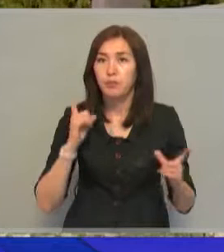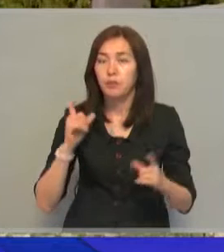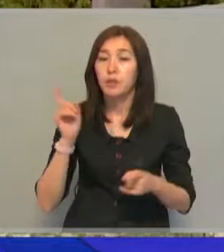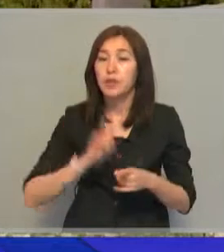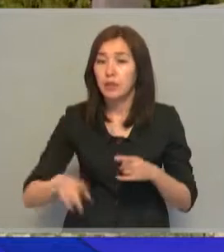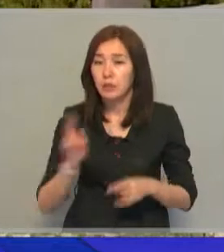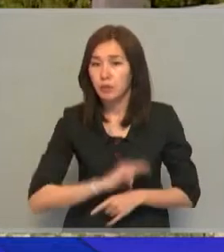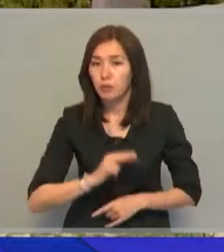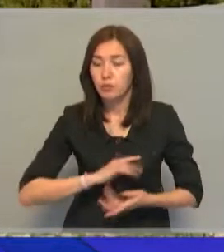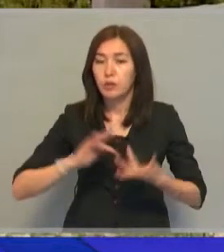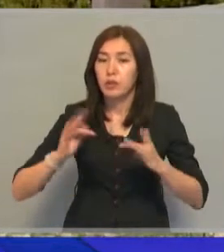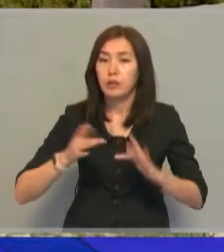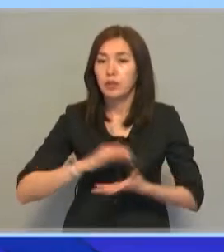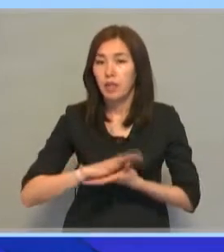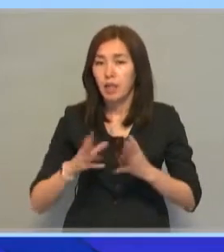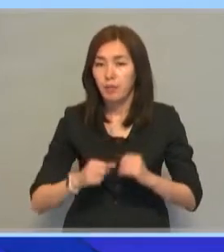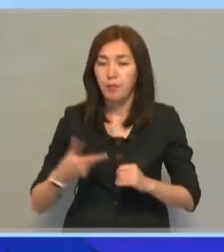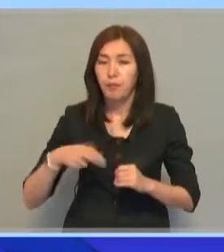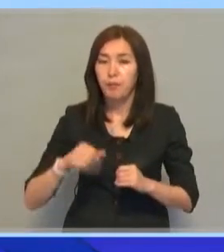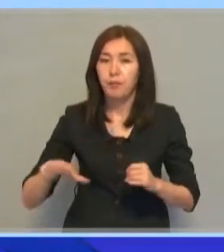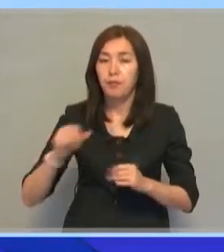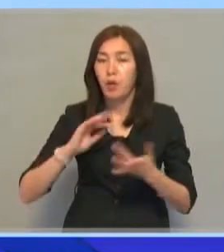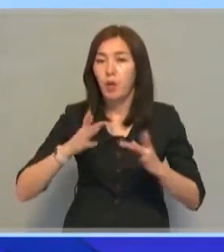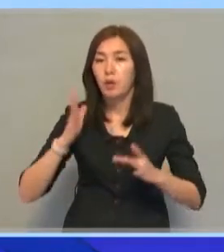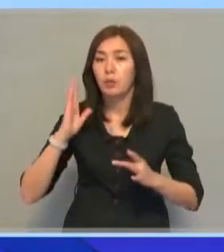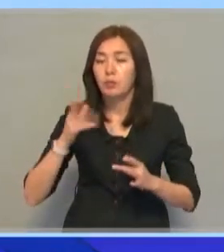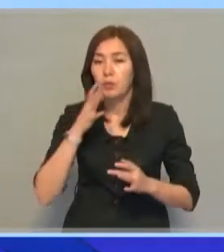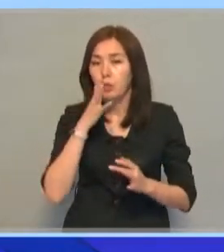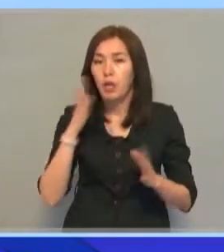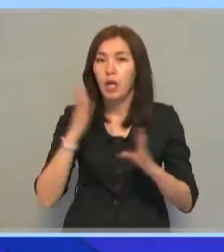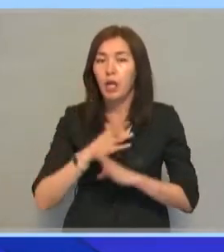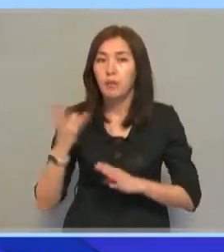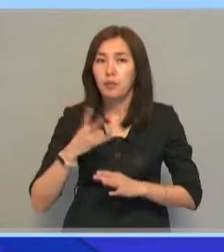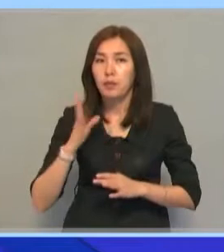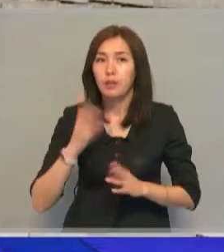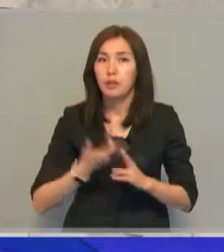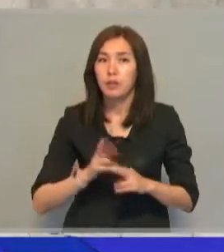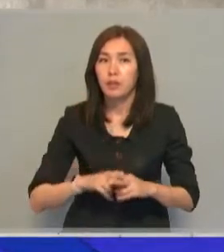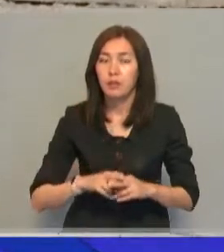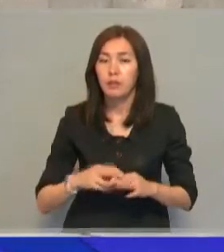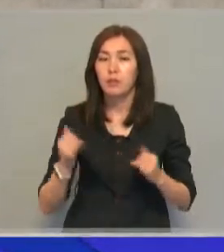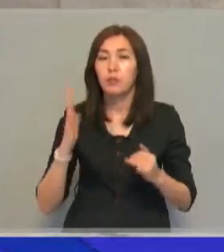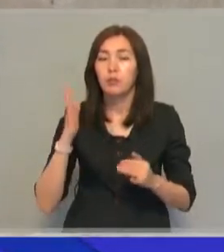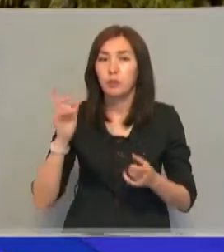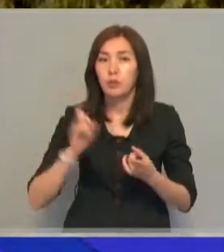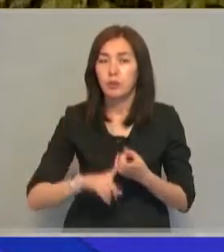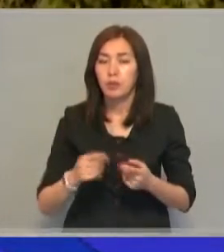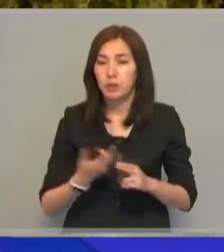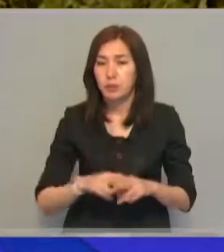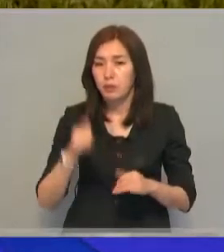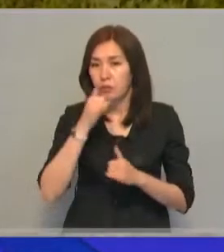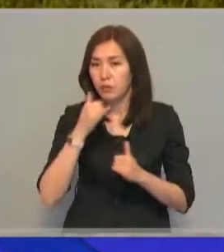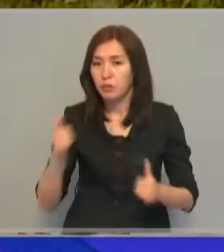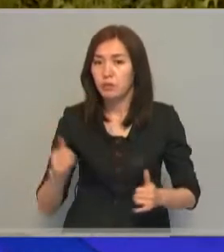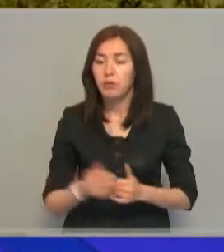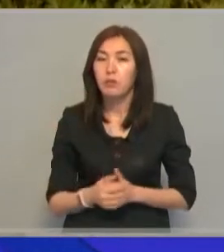жылдамдықта жұмыс жасайтын кең жолақты интернет расменде бәрі онлайн болған заманда ауадай қажет ақ дегенмен бүгін айтылып ертен қоса салу да оңай